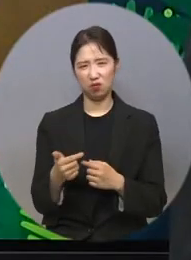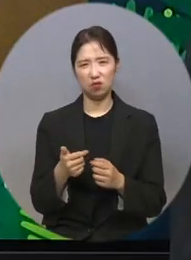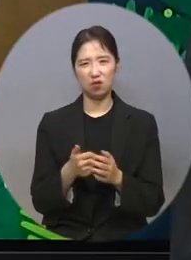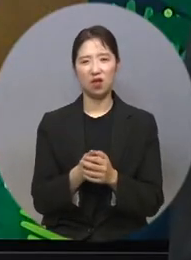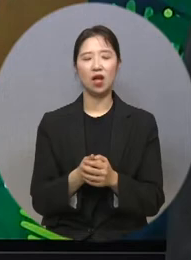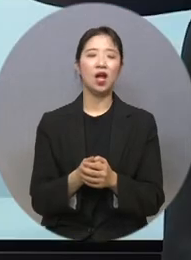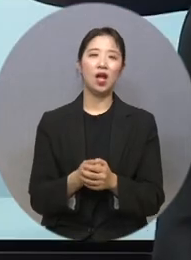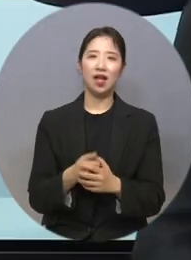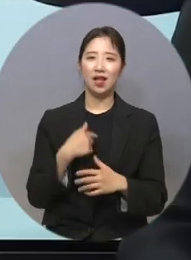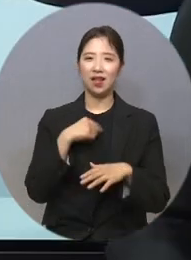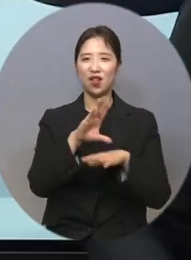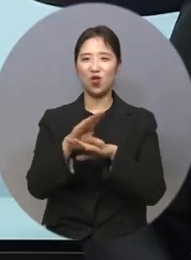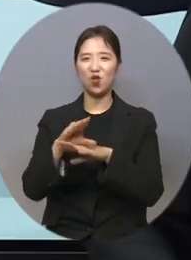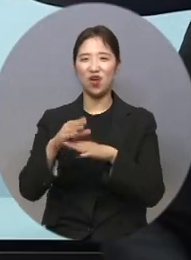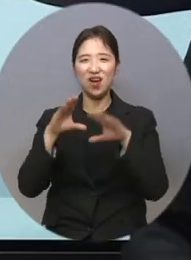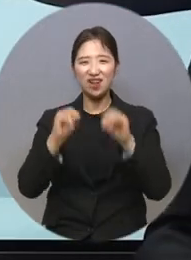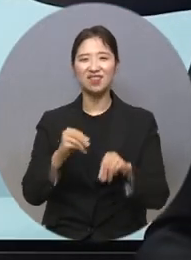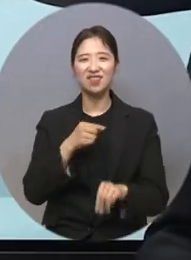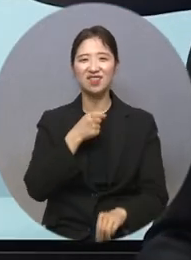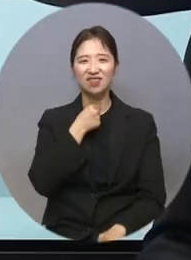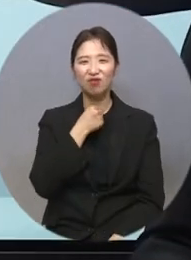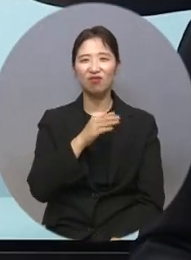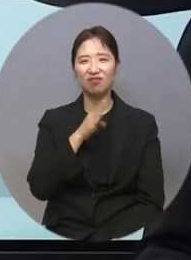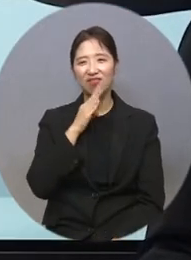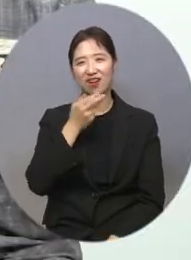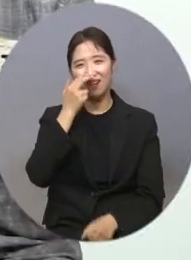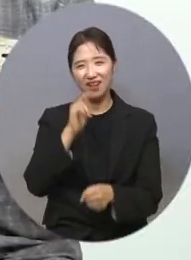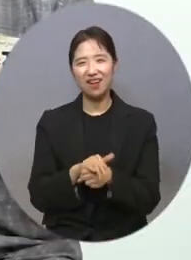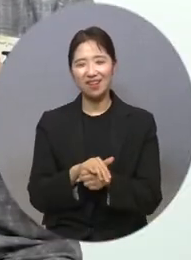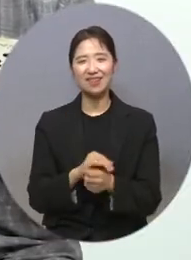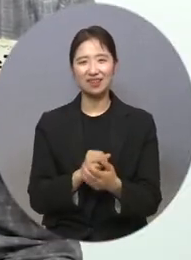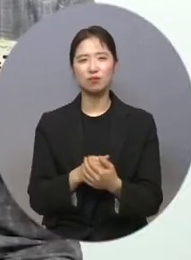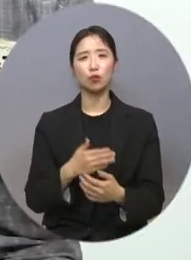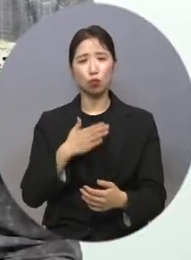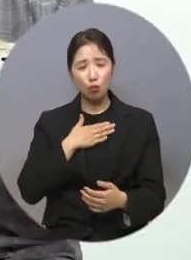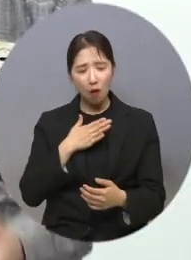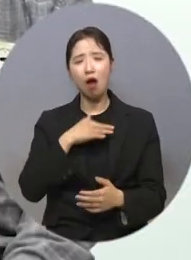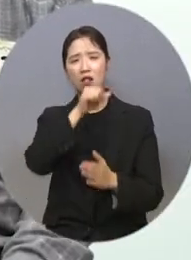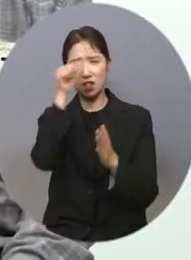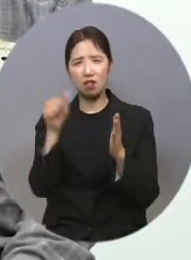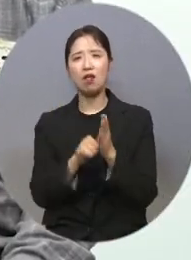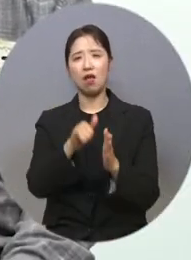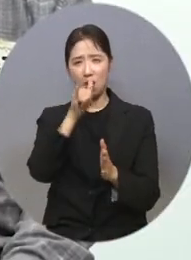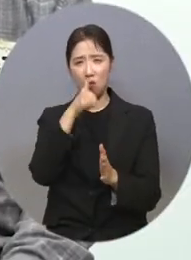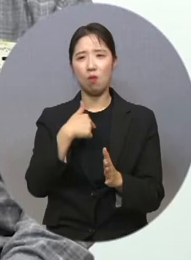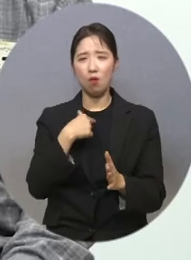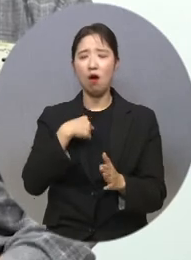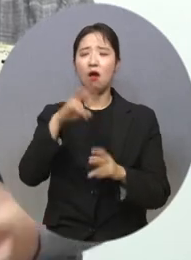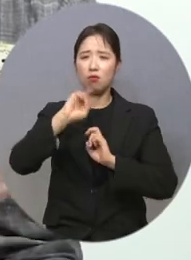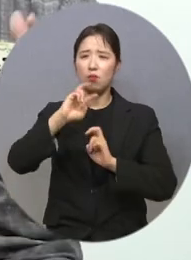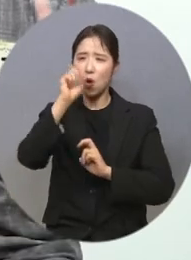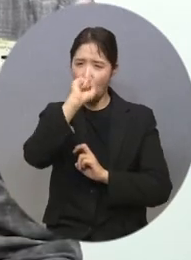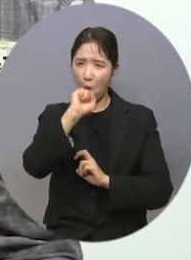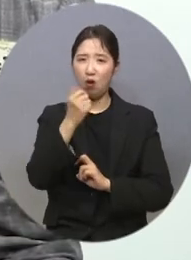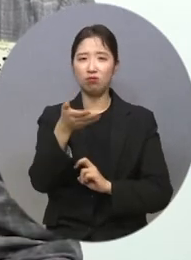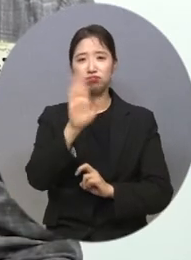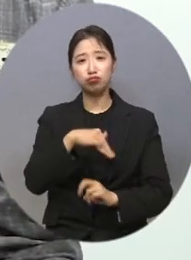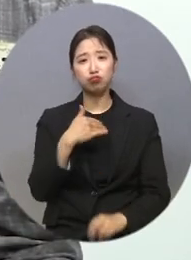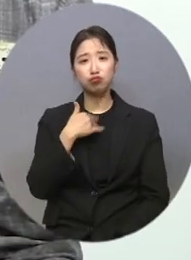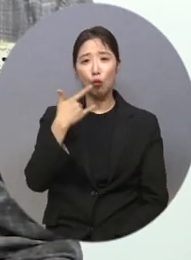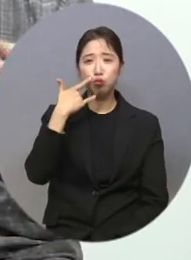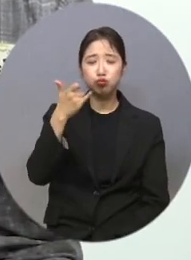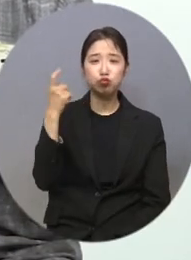녹화를 중단하고 싶었어요. 그러니까 저는 제 삶이 있는 거고 제가 음악을 좋아해서 시작하는 건데 선생님은 이제 단순히 부모님이